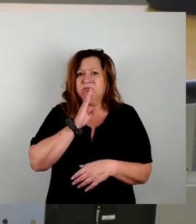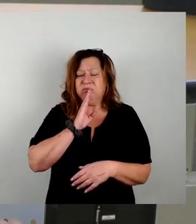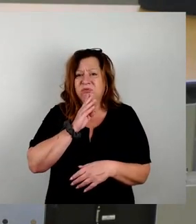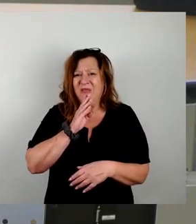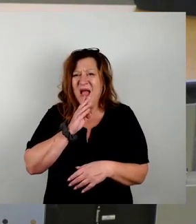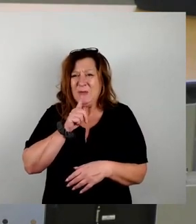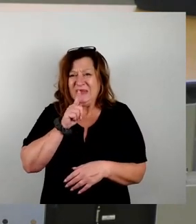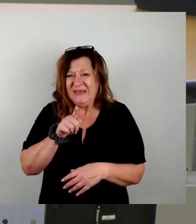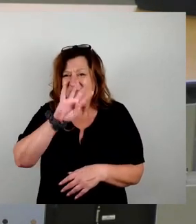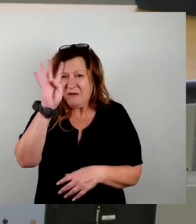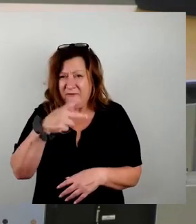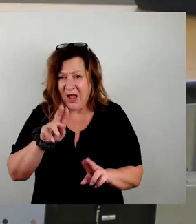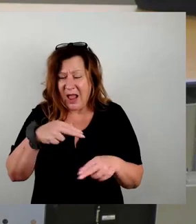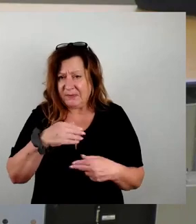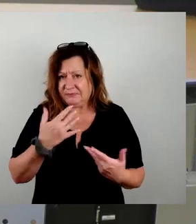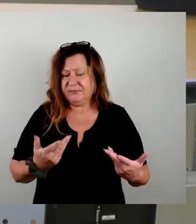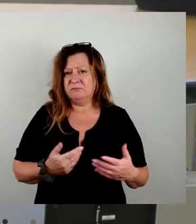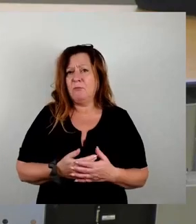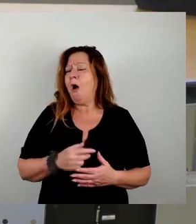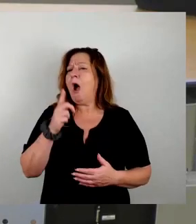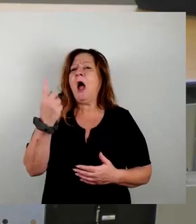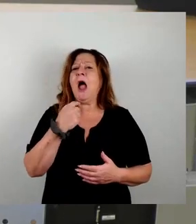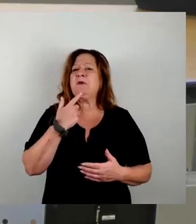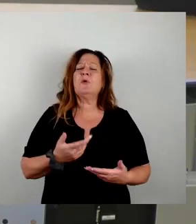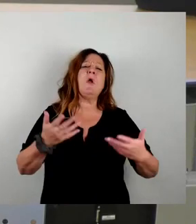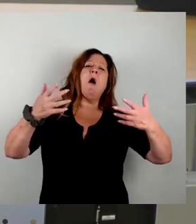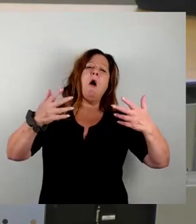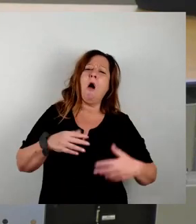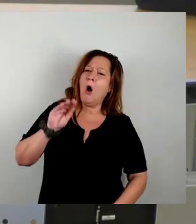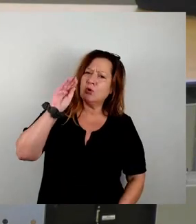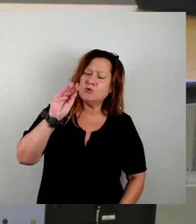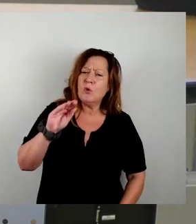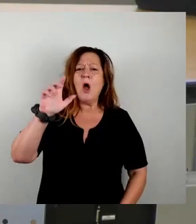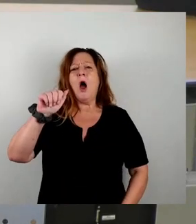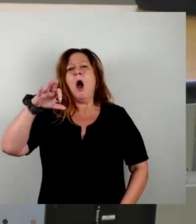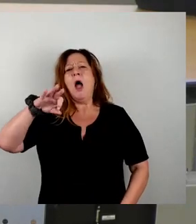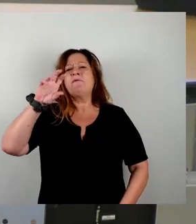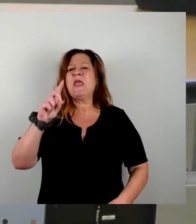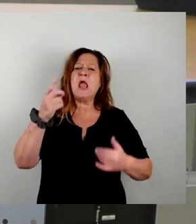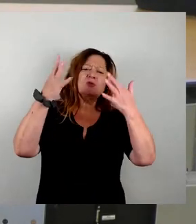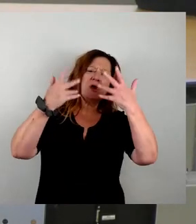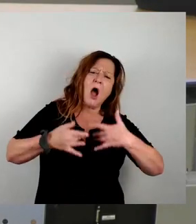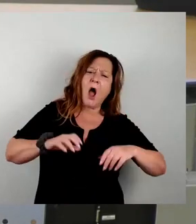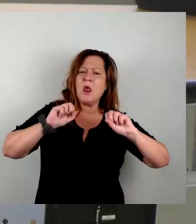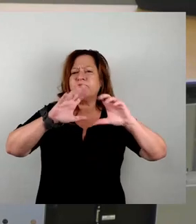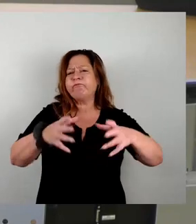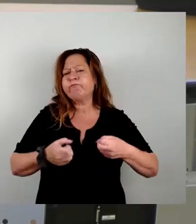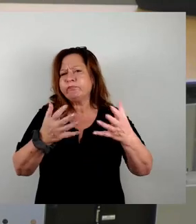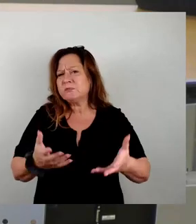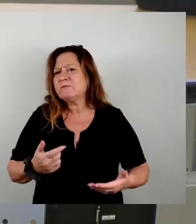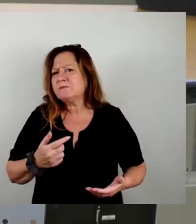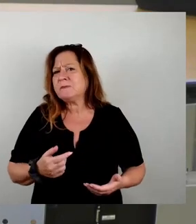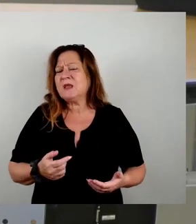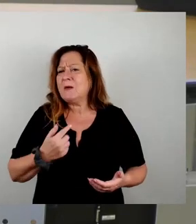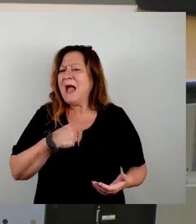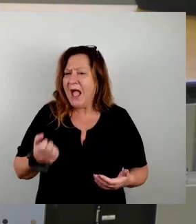Der Martin Schulte-Wissemann sagt, ja, wir hoffen auf die Zukunft. Die AfD haut hier mit Zahlen rum. Ich habe mir die aktuellen Zahlen der DVB sagen lassen. Wir